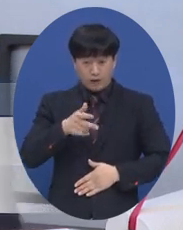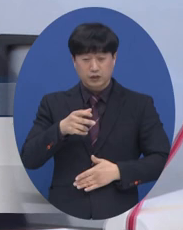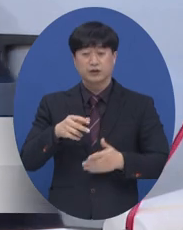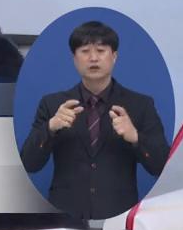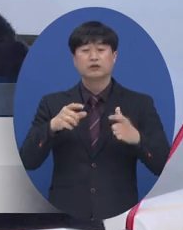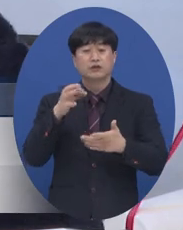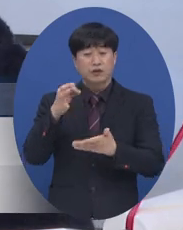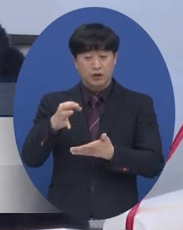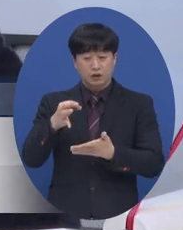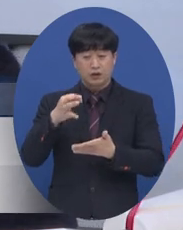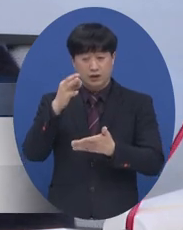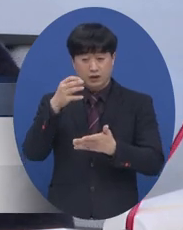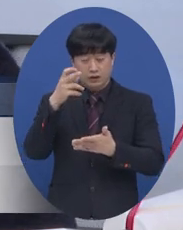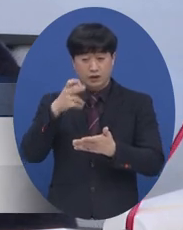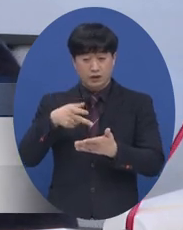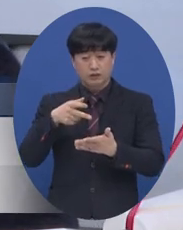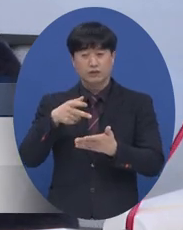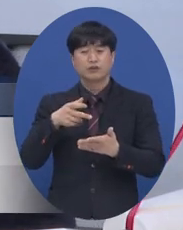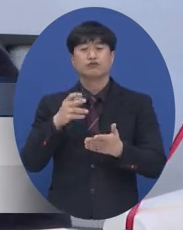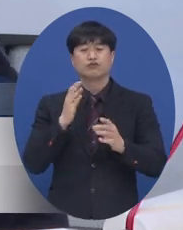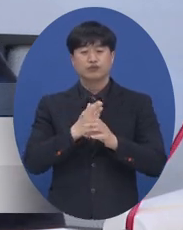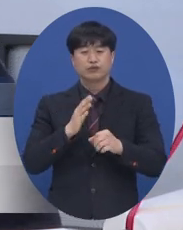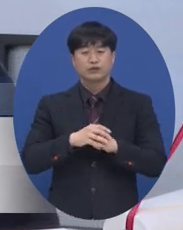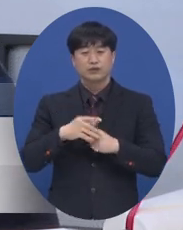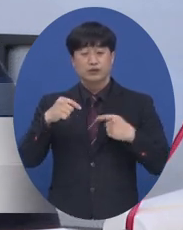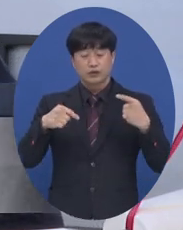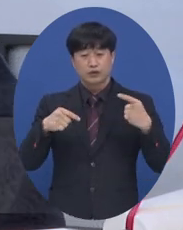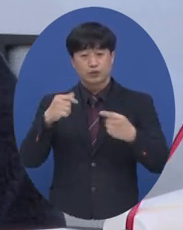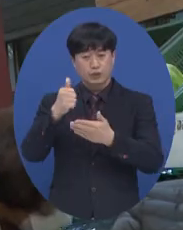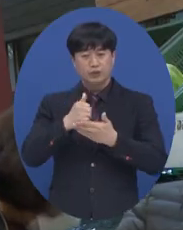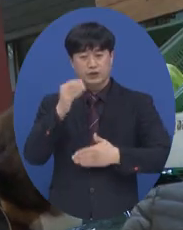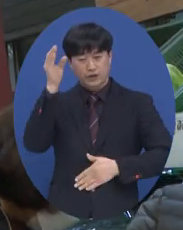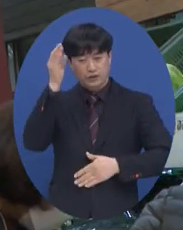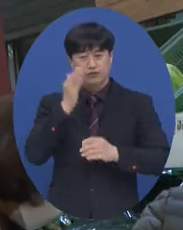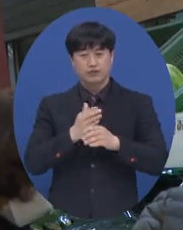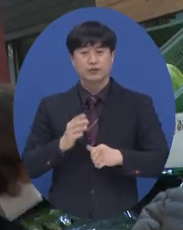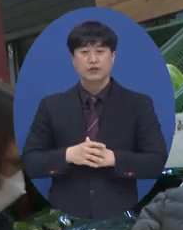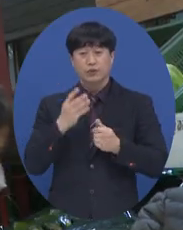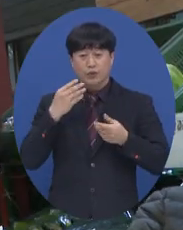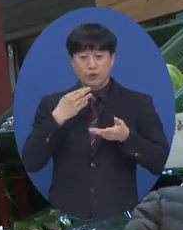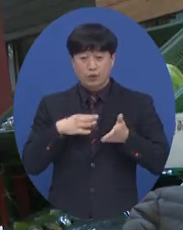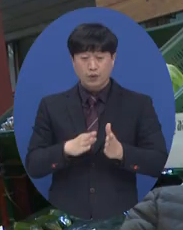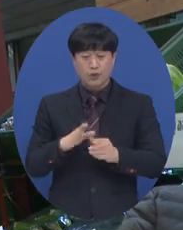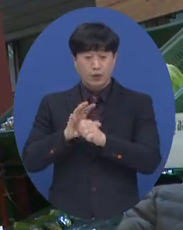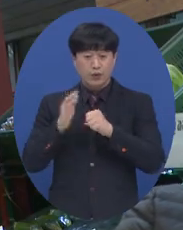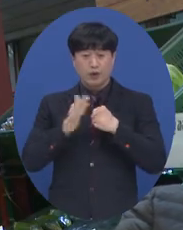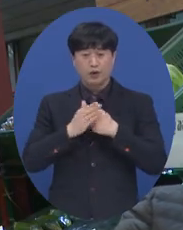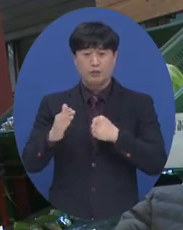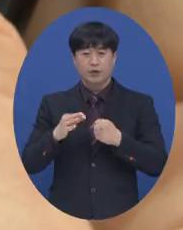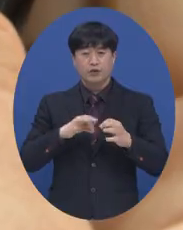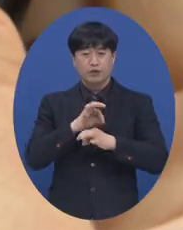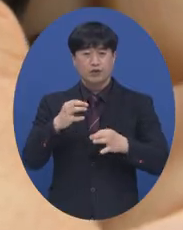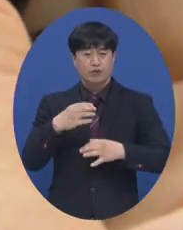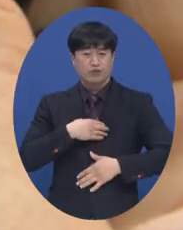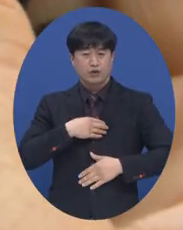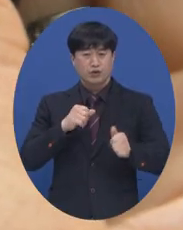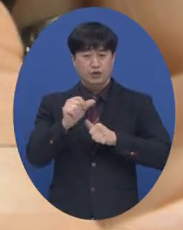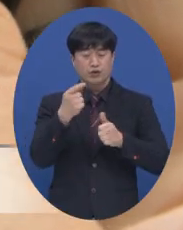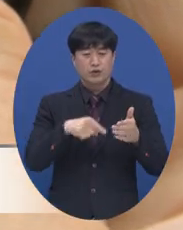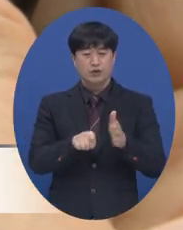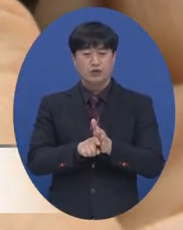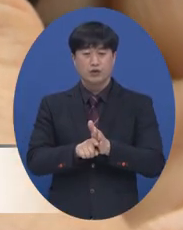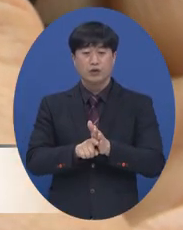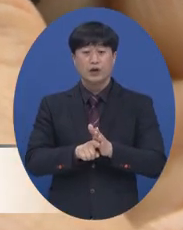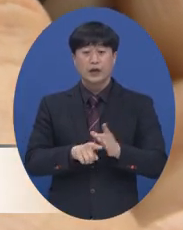있습니다 에 명절 앞두고 손이 많이 오실 거 기대하고 있습니다 4 경기도가 콜은 알고 로 인한 경제 위기를 이겨내기 위해